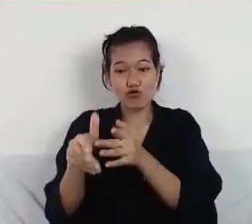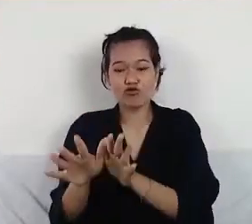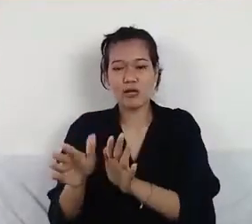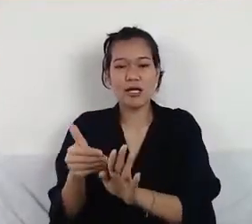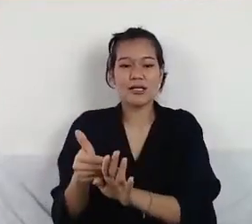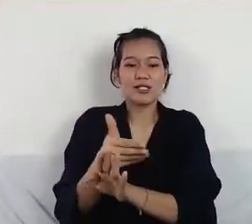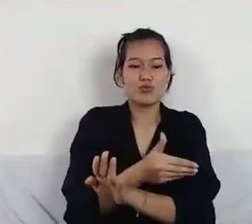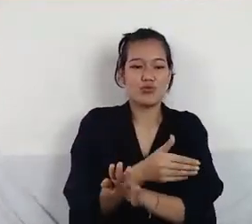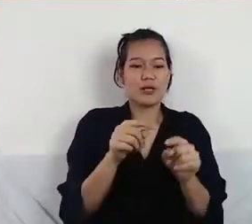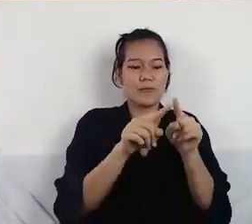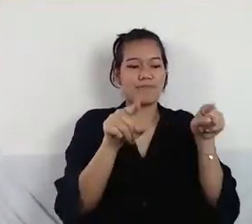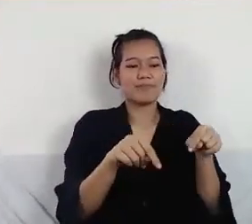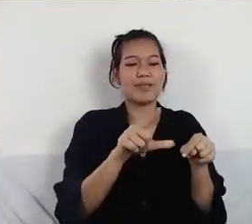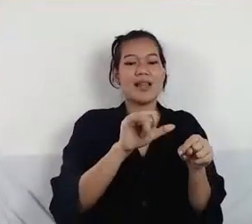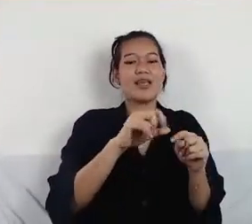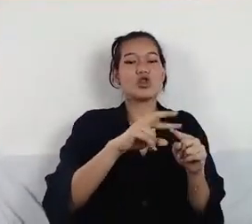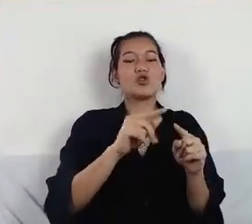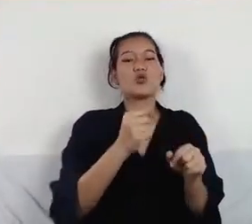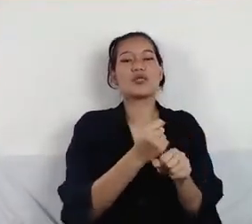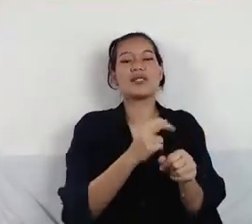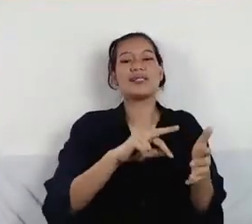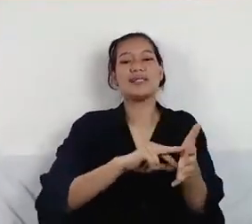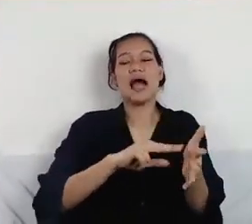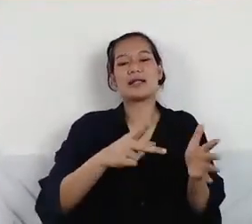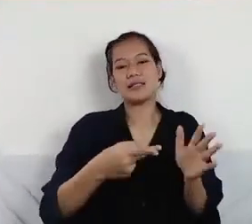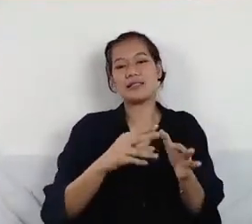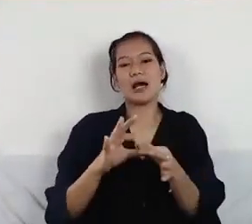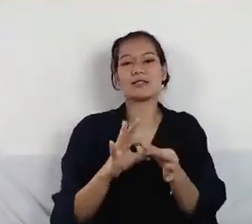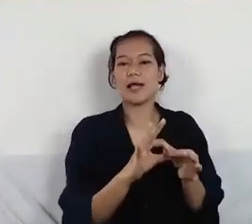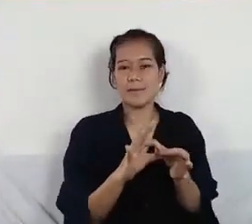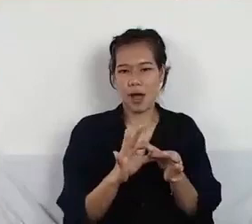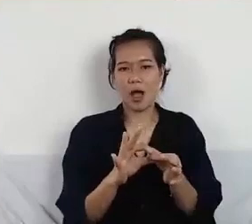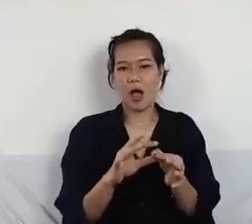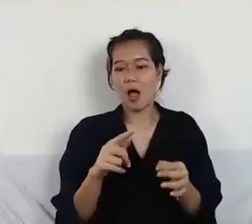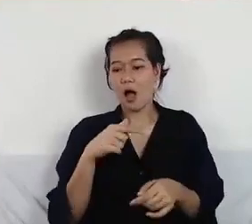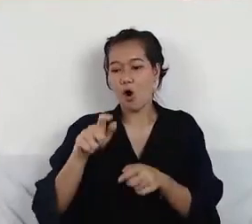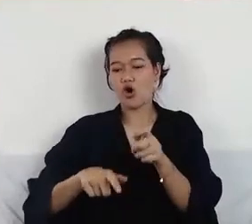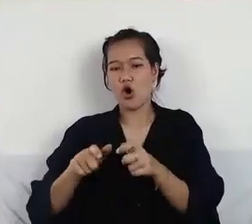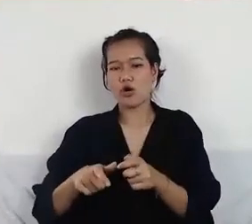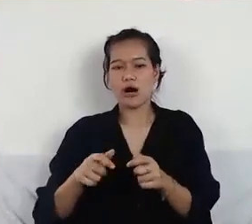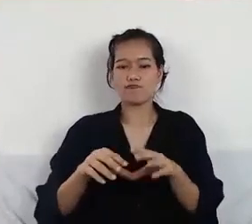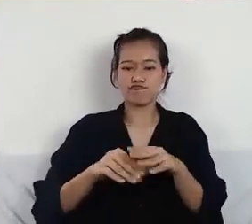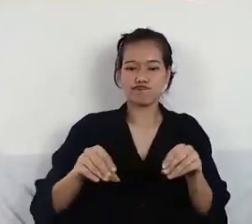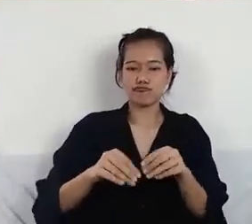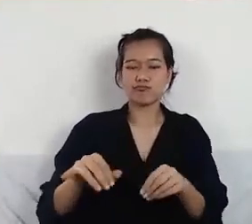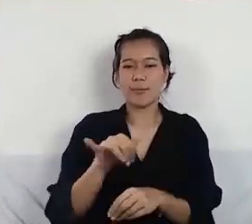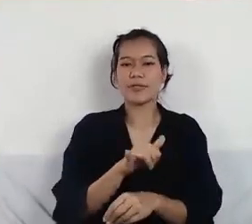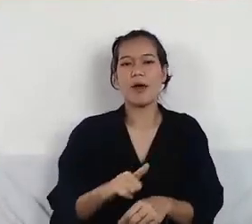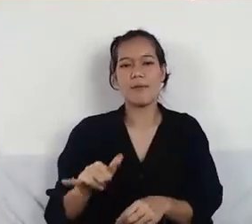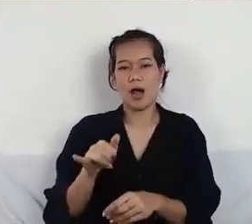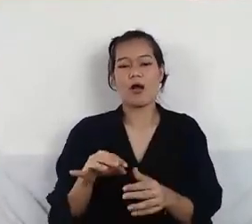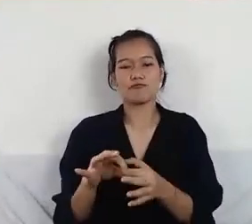kerja bakti, saudaraku. Karya yang dilakukan secara bersama-sama di tengah masyarakat. Liturgi.